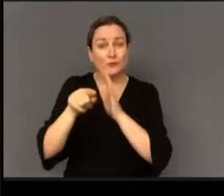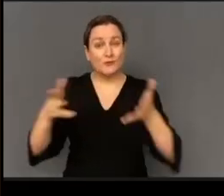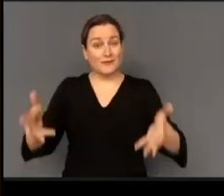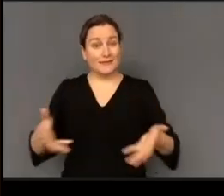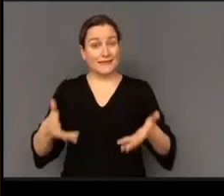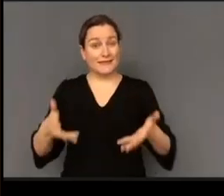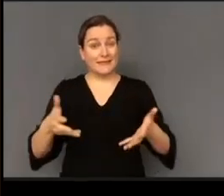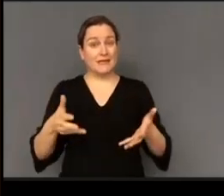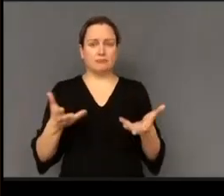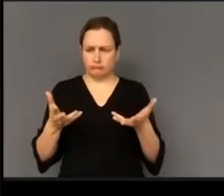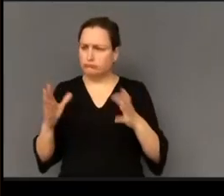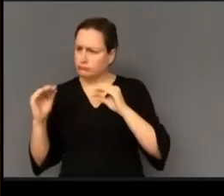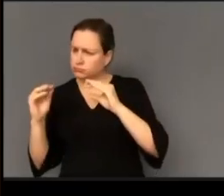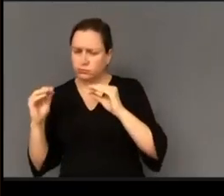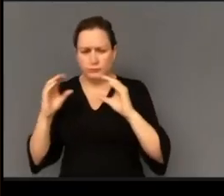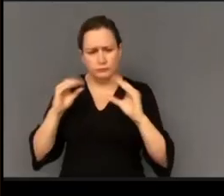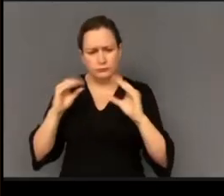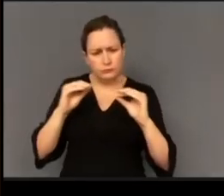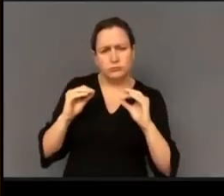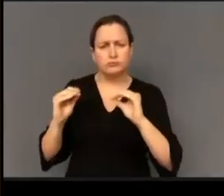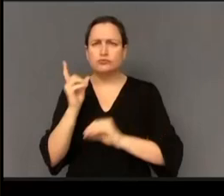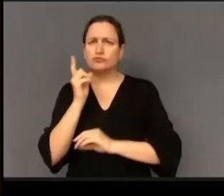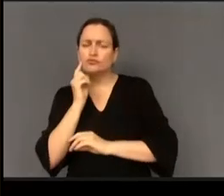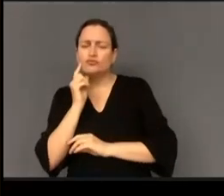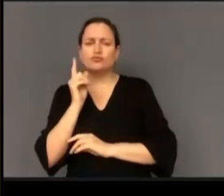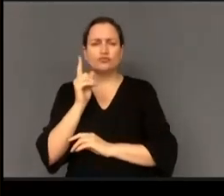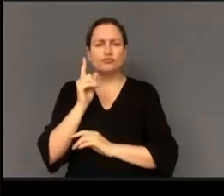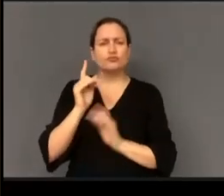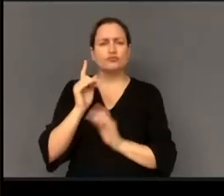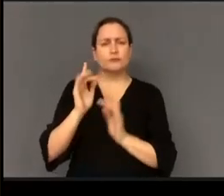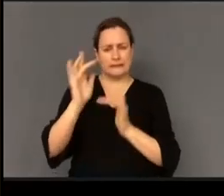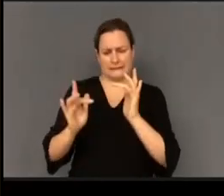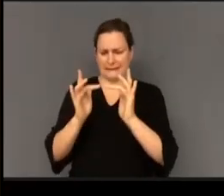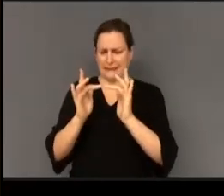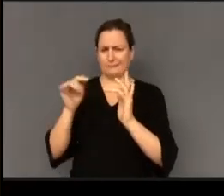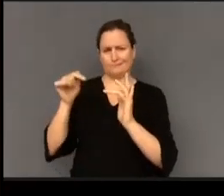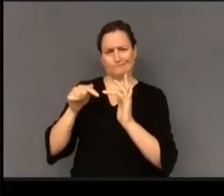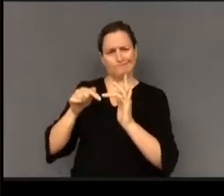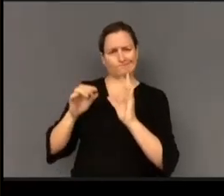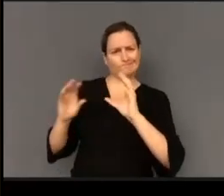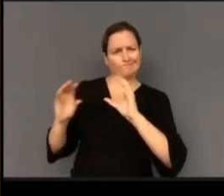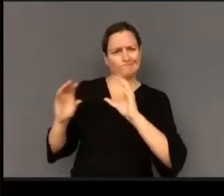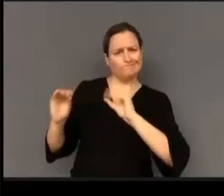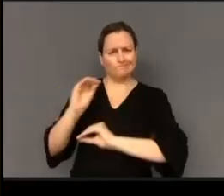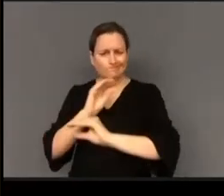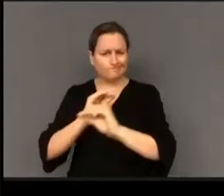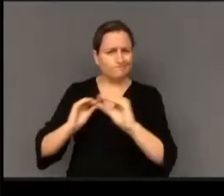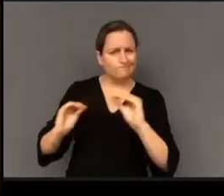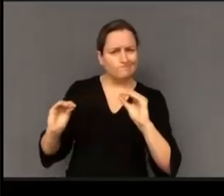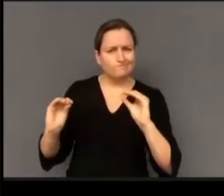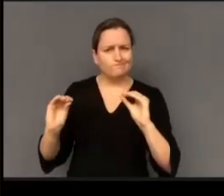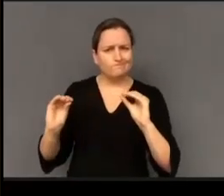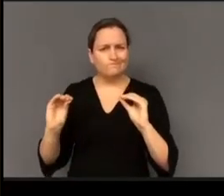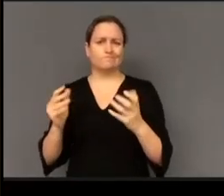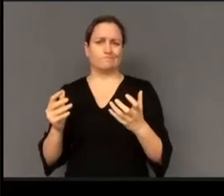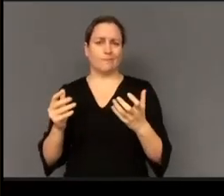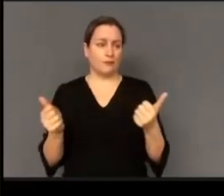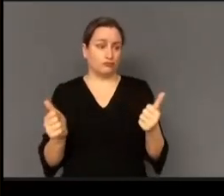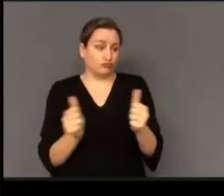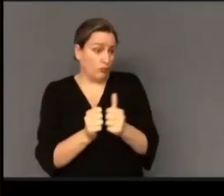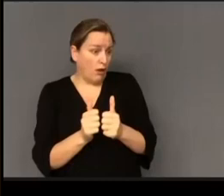なご議論え参加者同士の交流と合わせましてえ是非